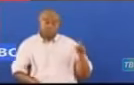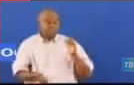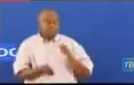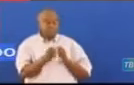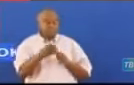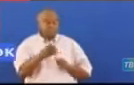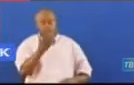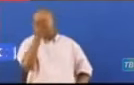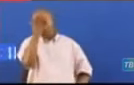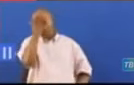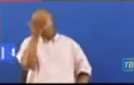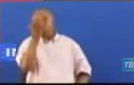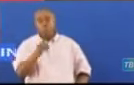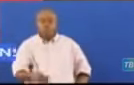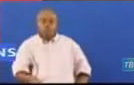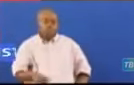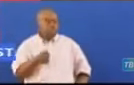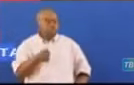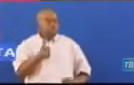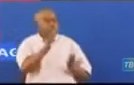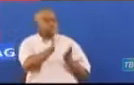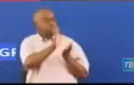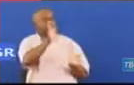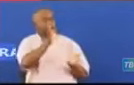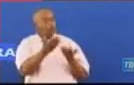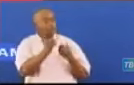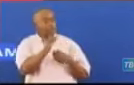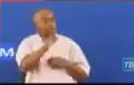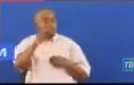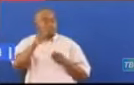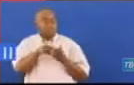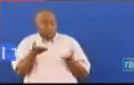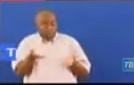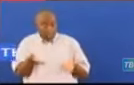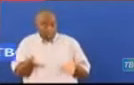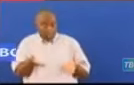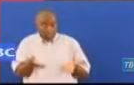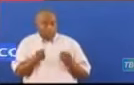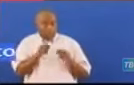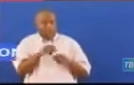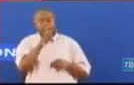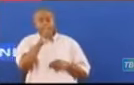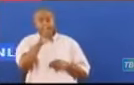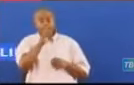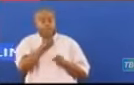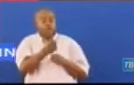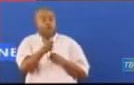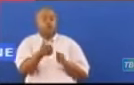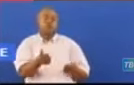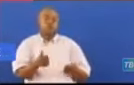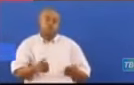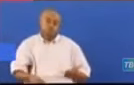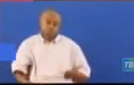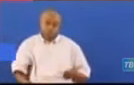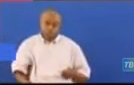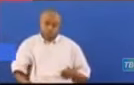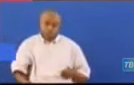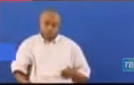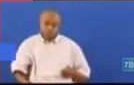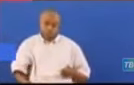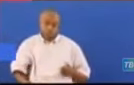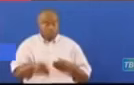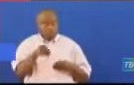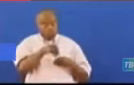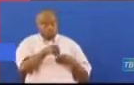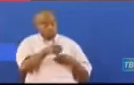limetufedhehesha, na mimi nilikuwa nashangaa sana kwa nini chama changu paka leo wamekaa kimya hawajachukua hatua. Mwanachama